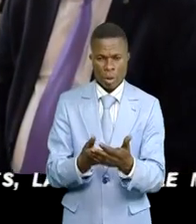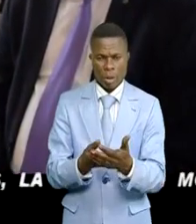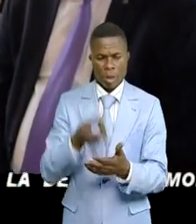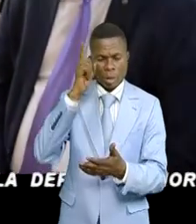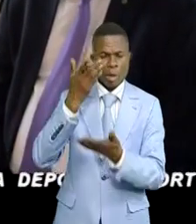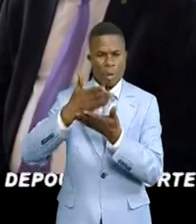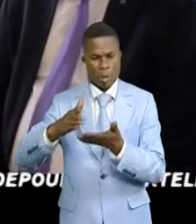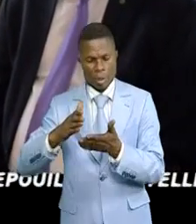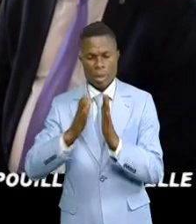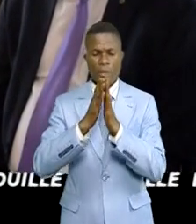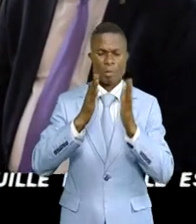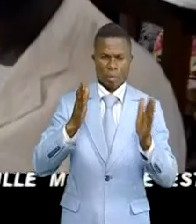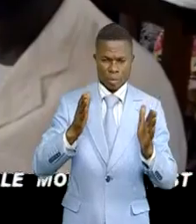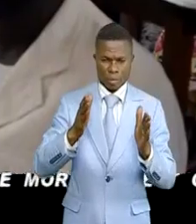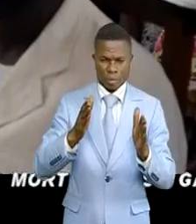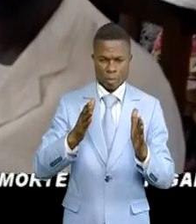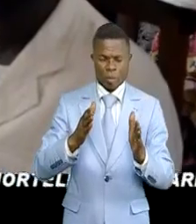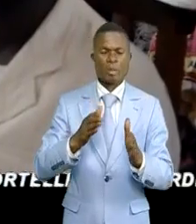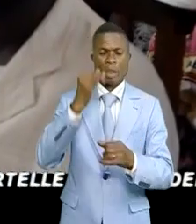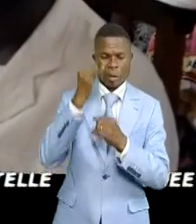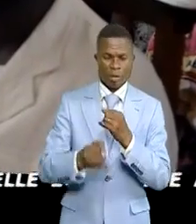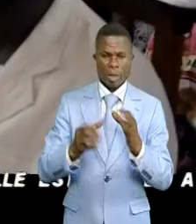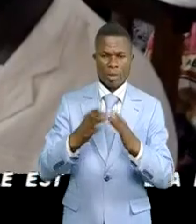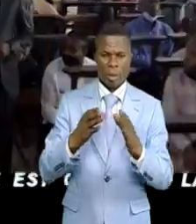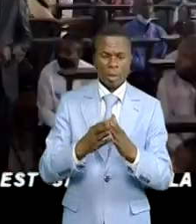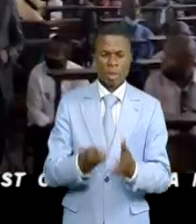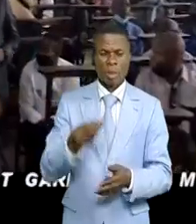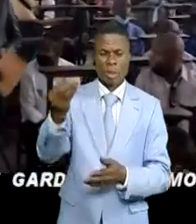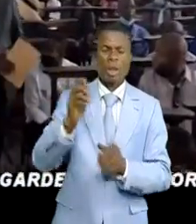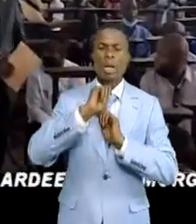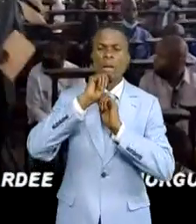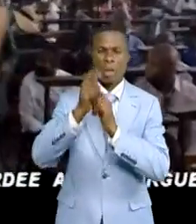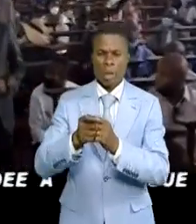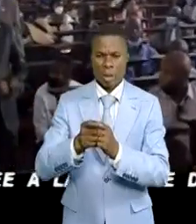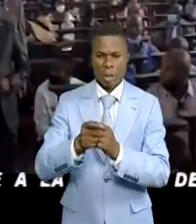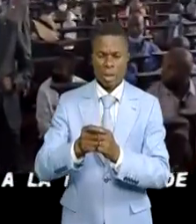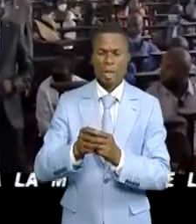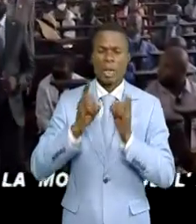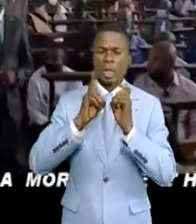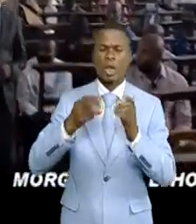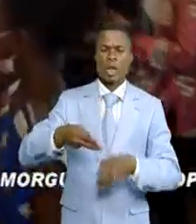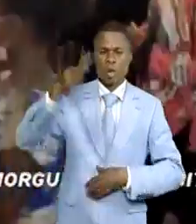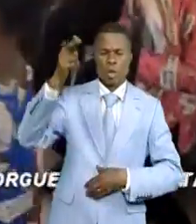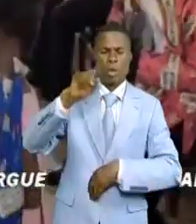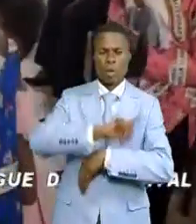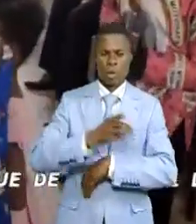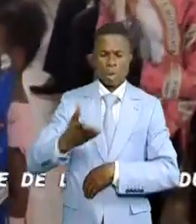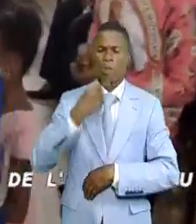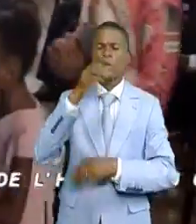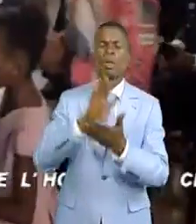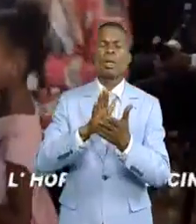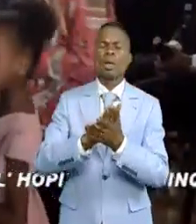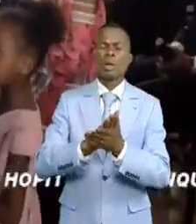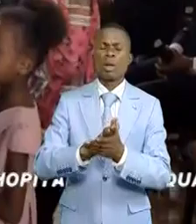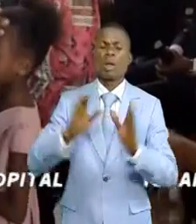première partie de la cérémonie a été sanctionnée par la remise de cadeaux et les mots des hôtes du jour, qui remercient de tout